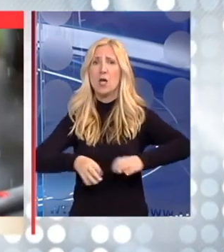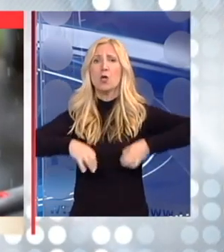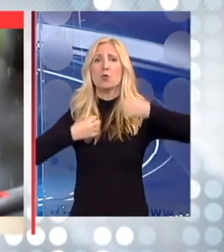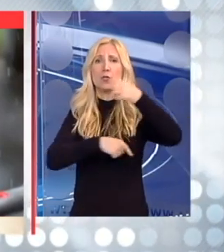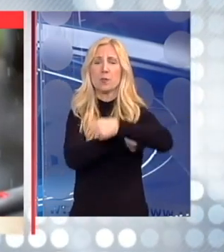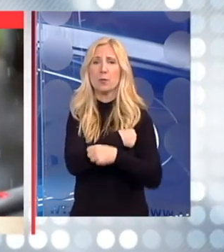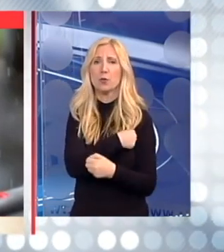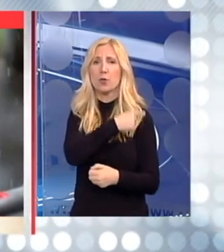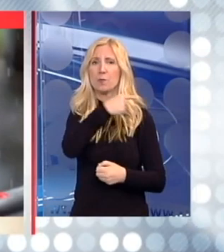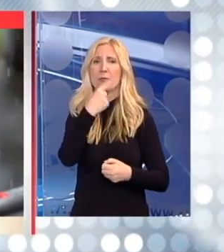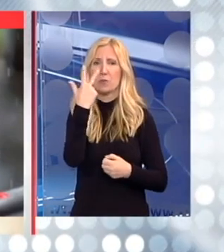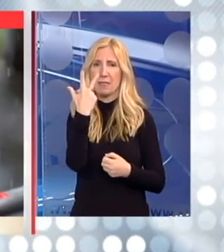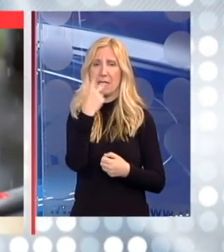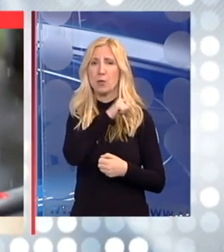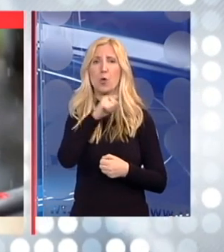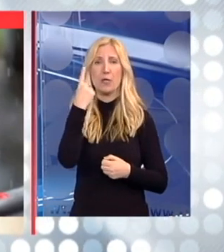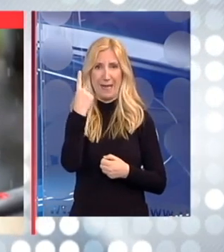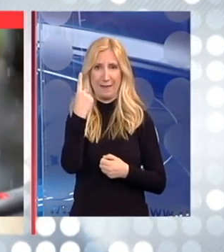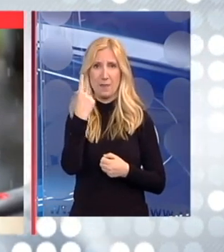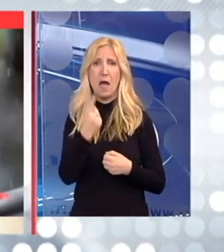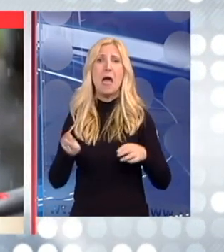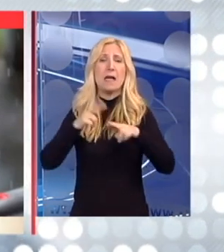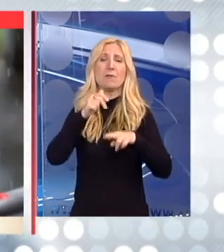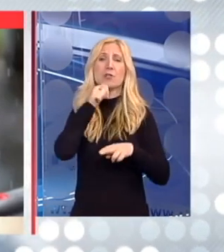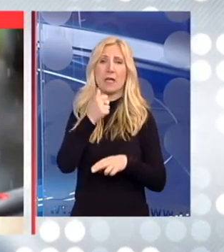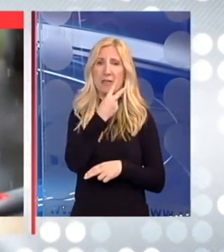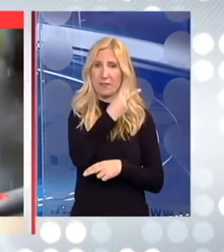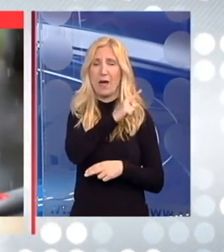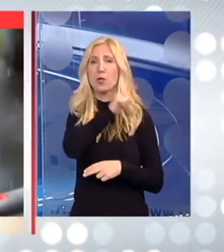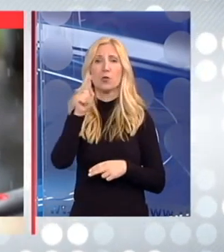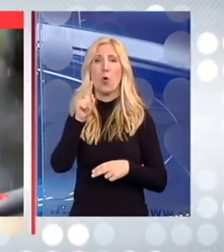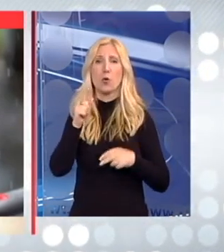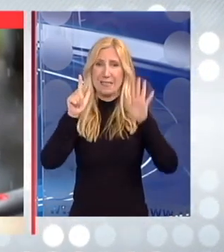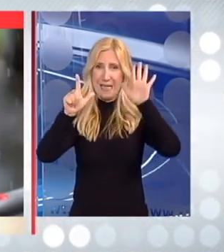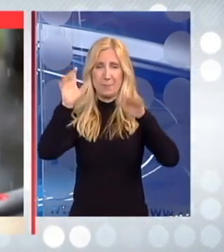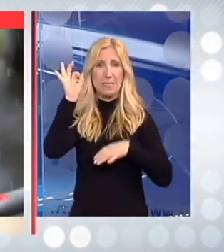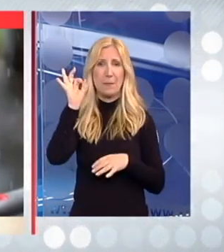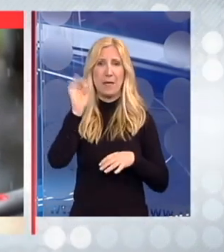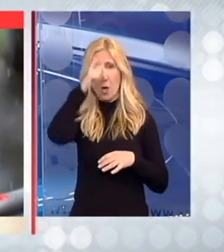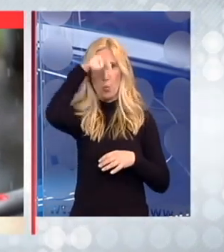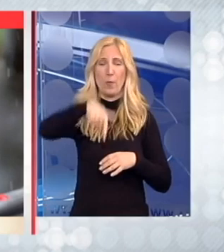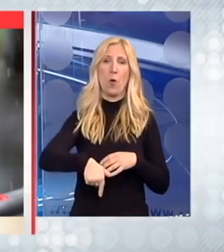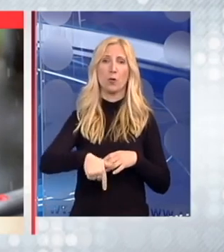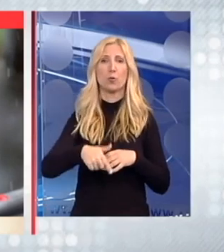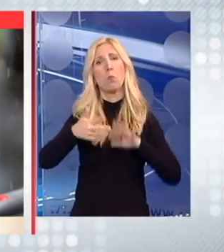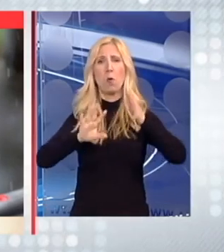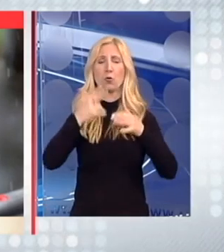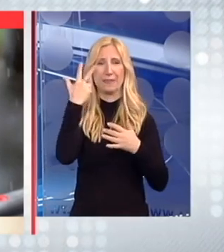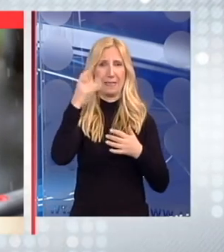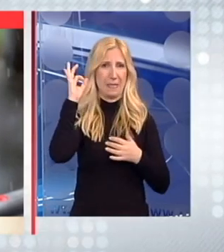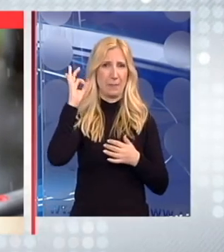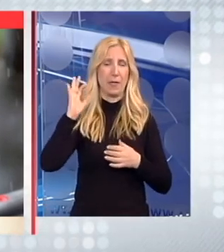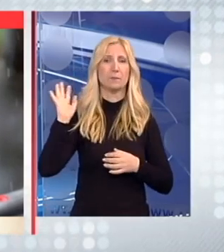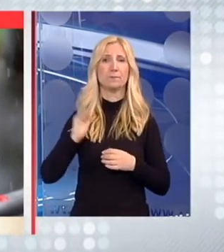Jutarnja temperatura od -3 stepena do 1, najviša dnevna od 2 stepena do 7 stepeni, u Beogradu oko 3